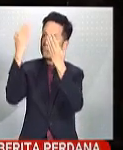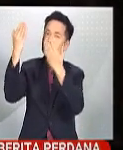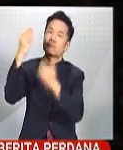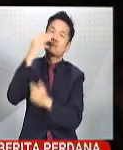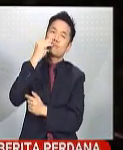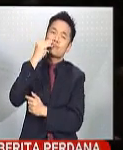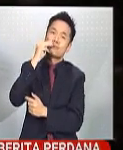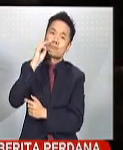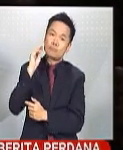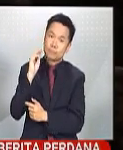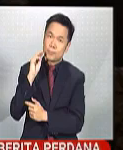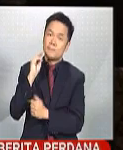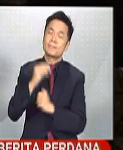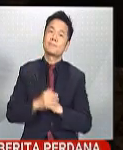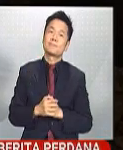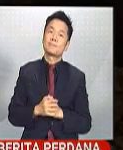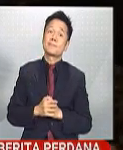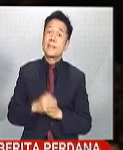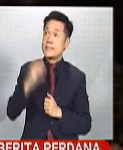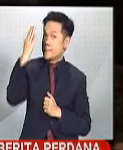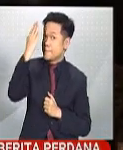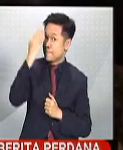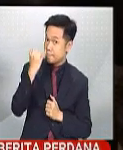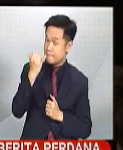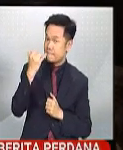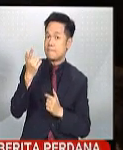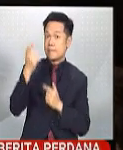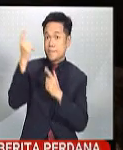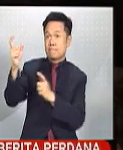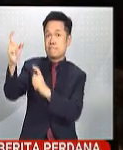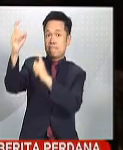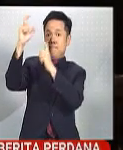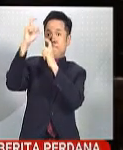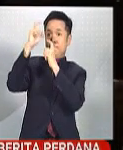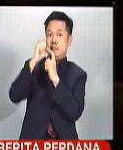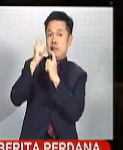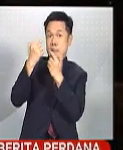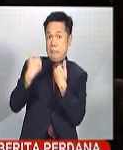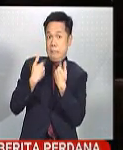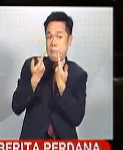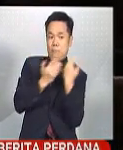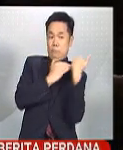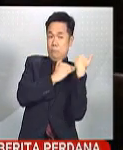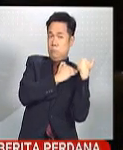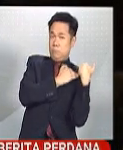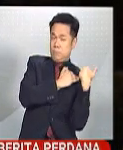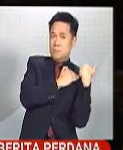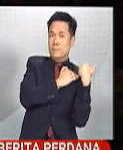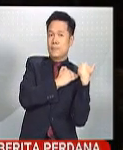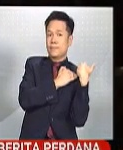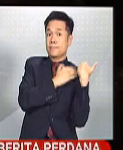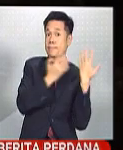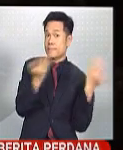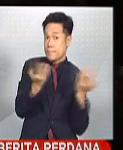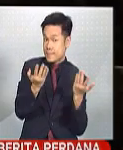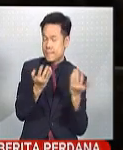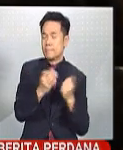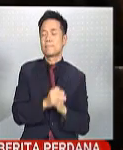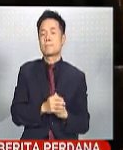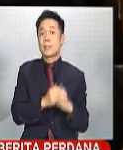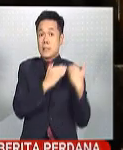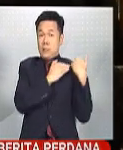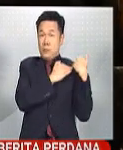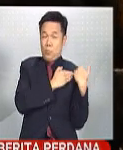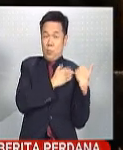Perdana Menteri kerana memberi satu tanggungjawab pada saya untuk memikul